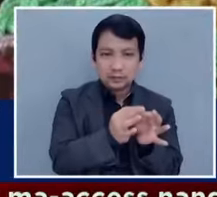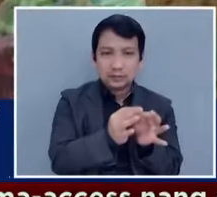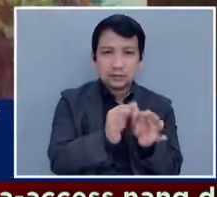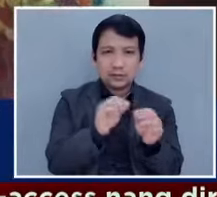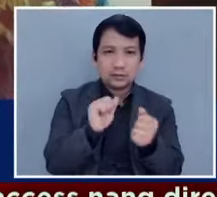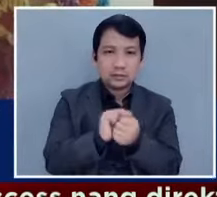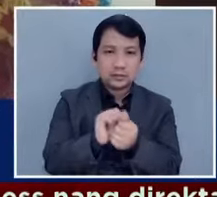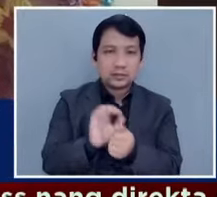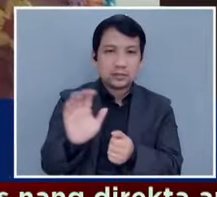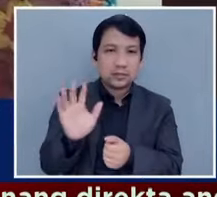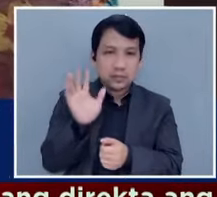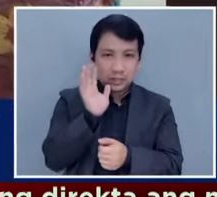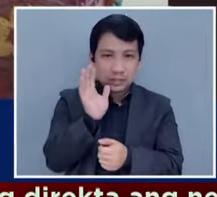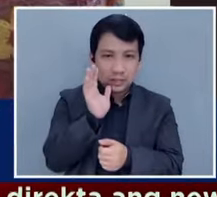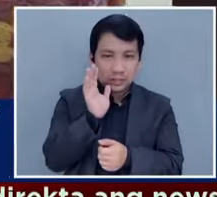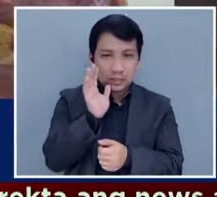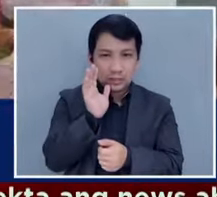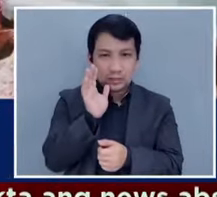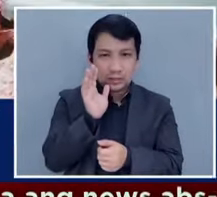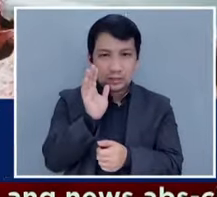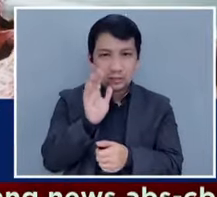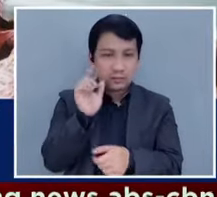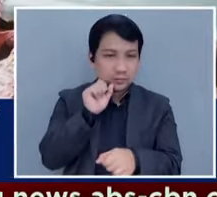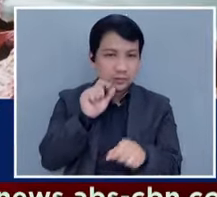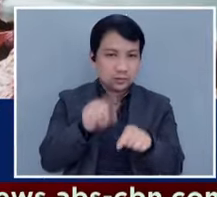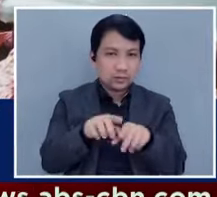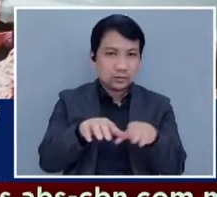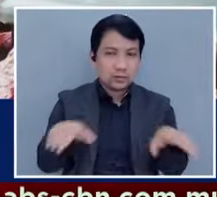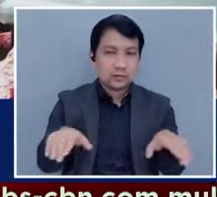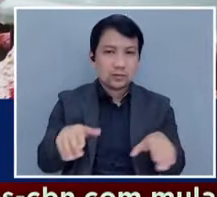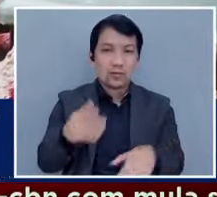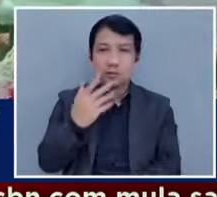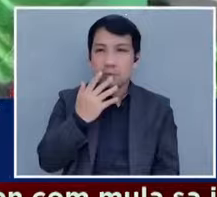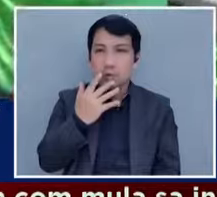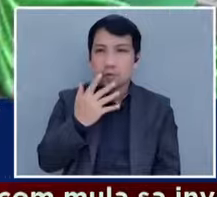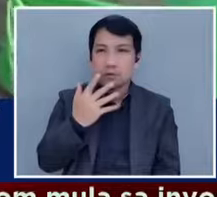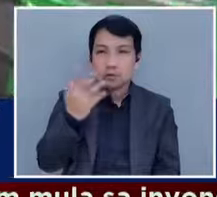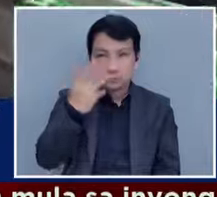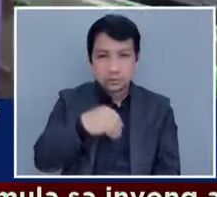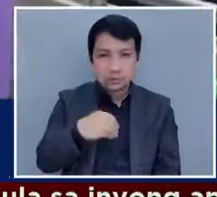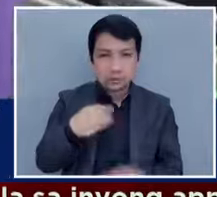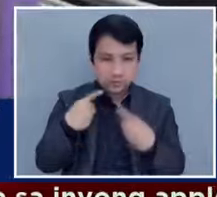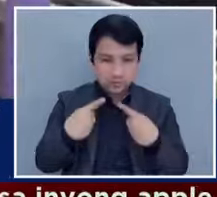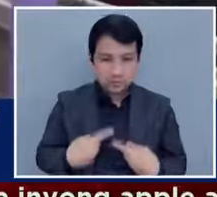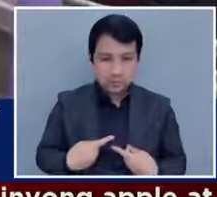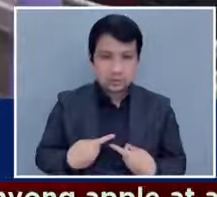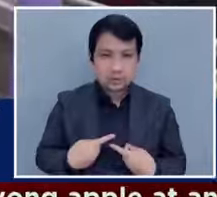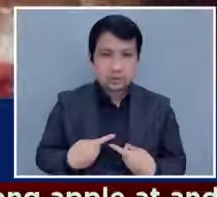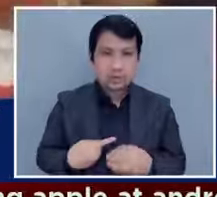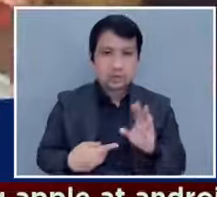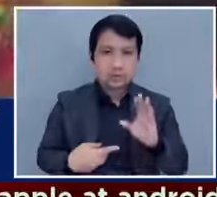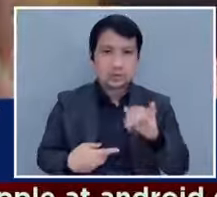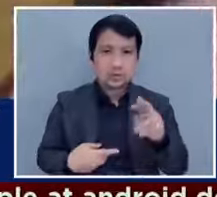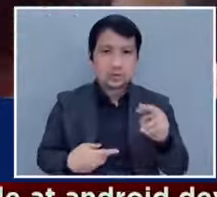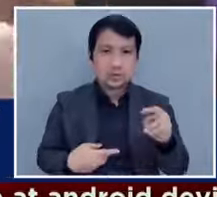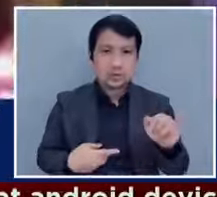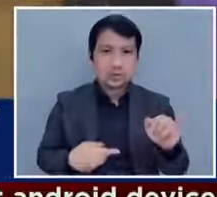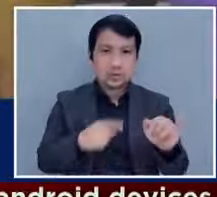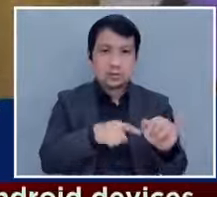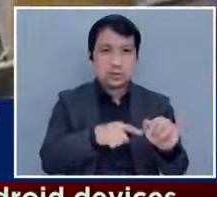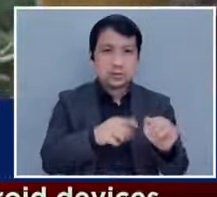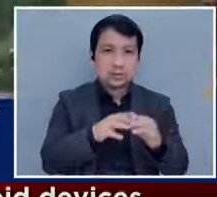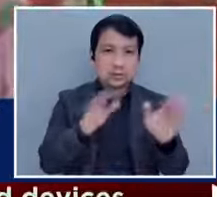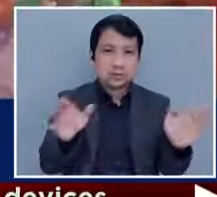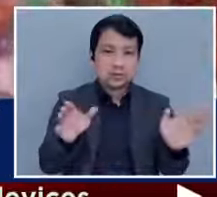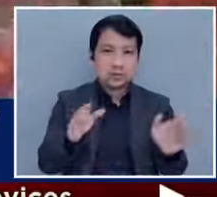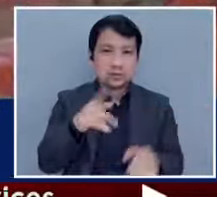kanyang nanay, kapatid at mga kaibigan, mga makulay na mga damit na sinuot ng Bini sa Grand